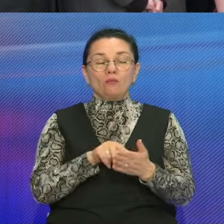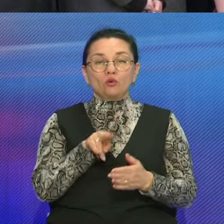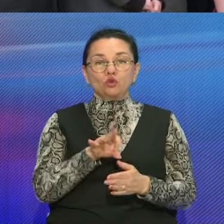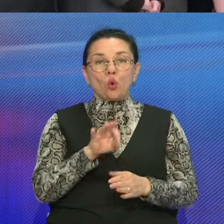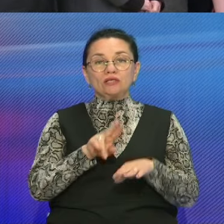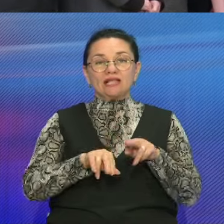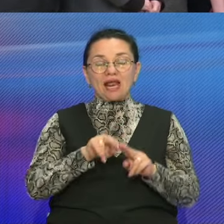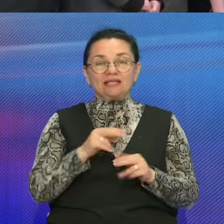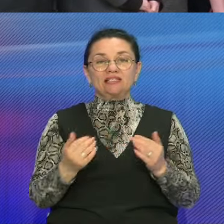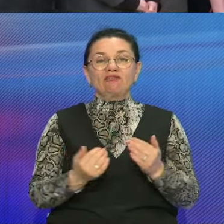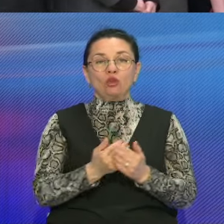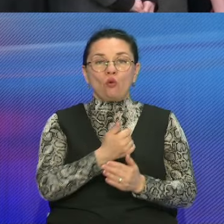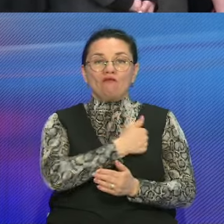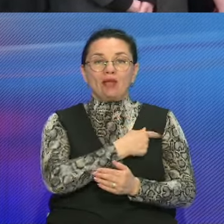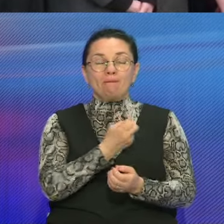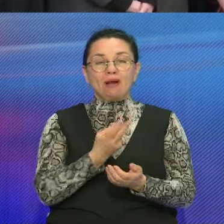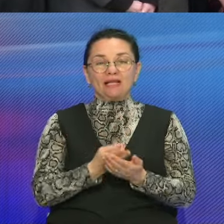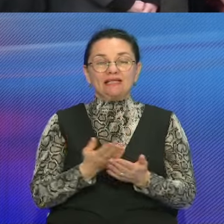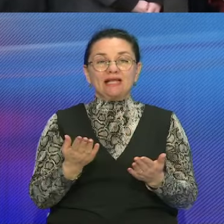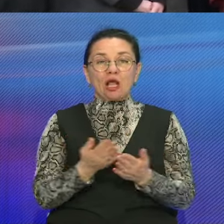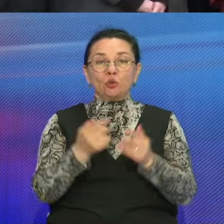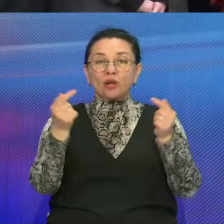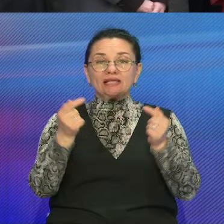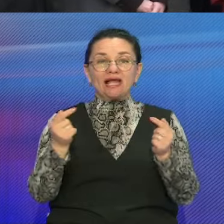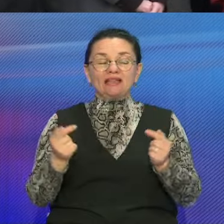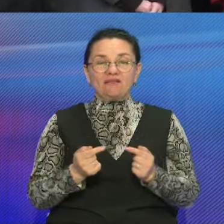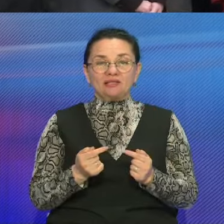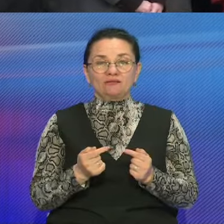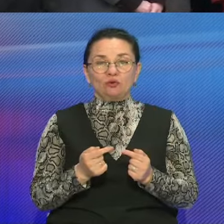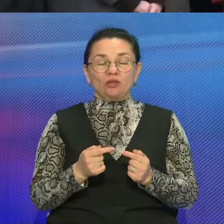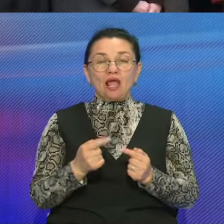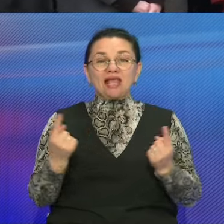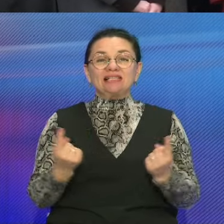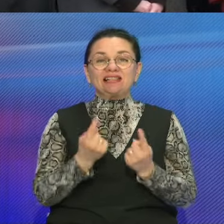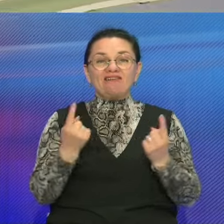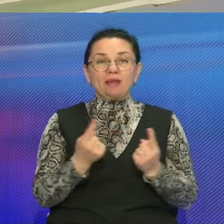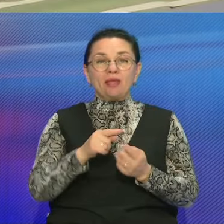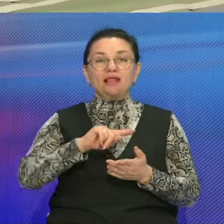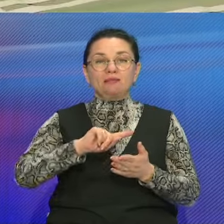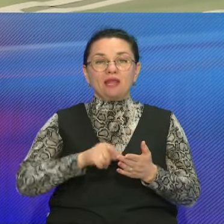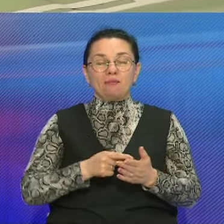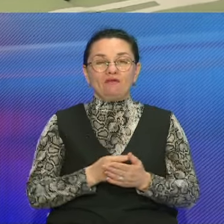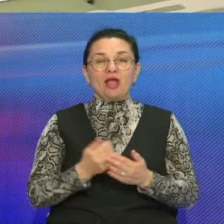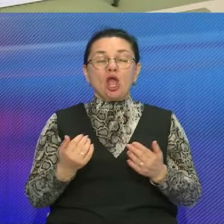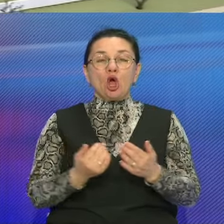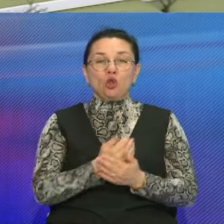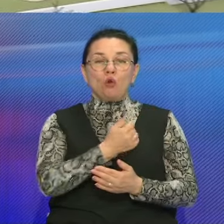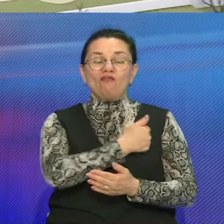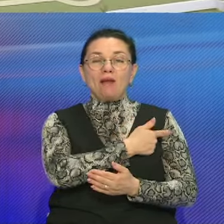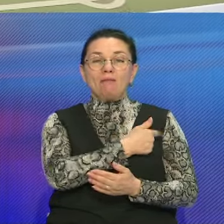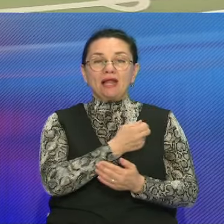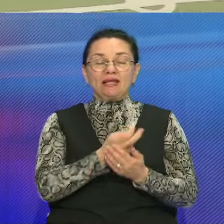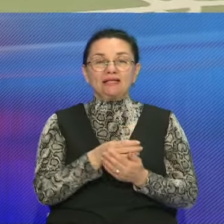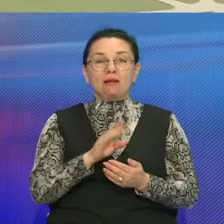строительстве новой больницы, которая бы соответствовала современным требованиям. Новая клиника по проспекте